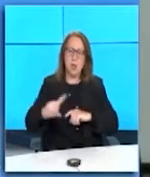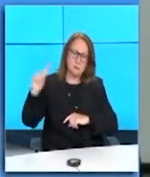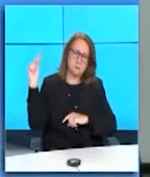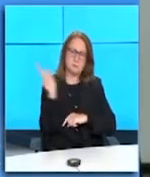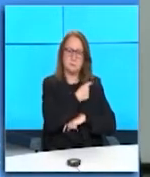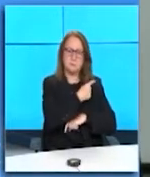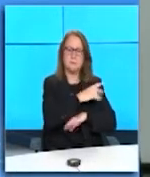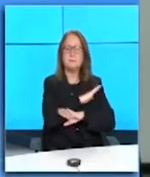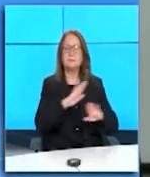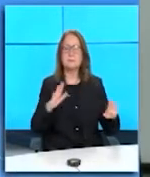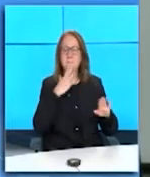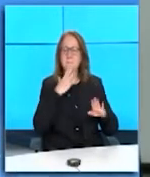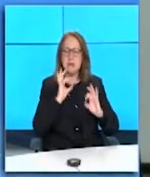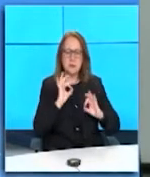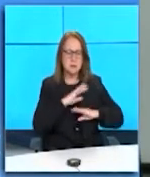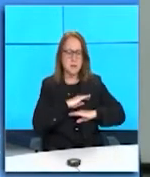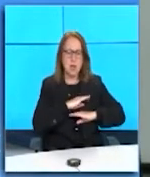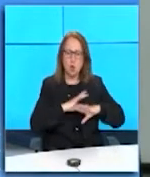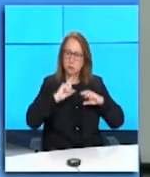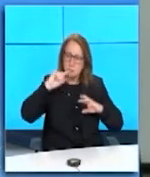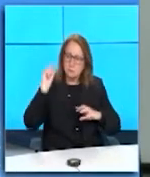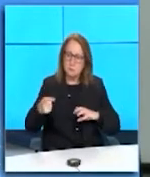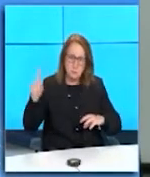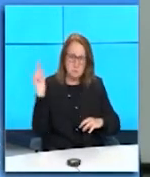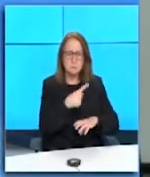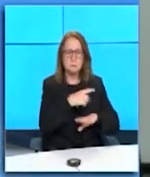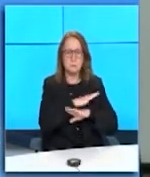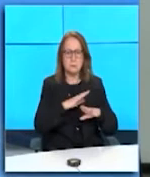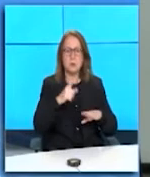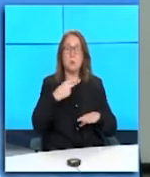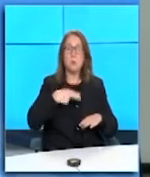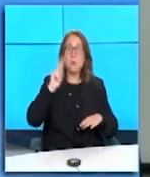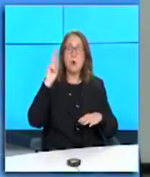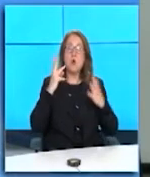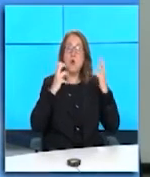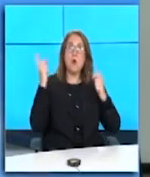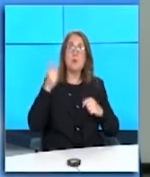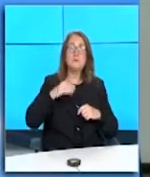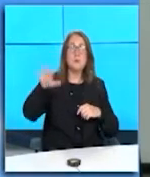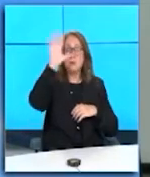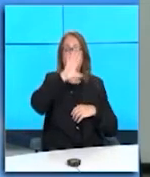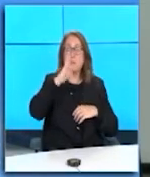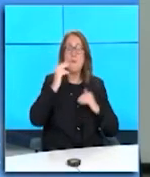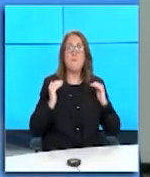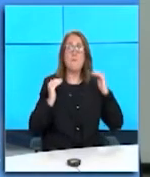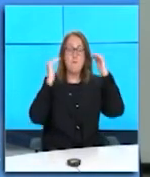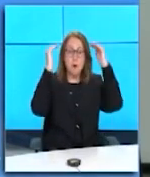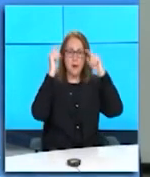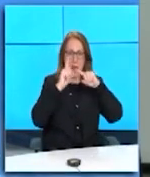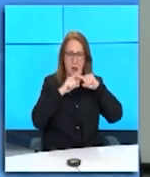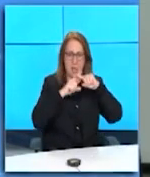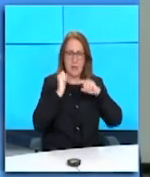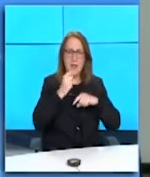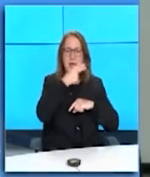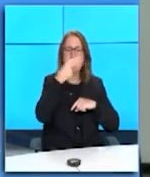100, γύρω στους 80, δηλαδή σε μεγάλο βαθμό στην περιοχή της Θεσσαλίας και της Βόρειας Ελλάδας, λόγω της